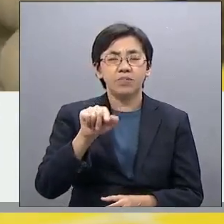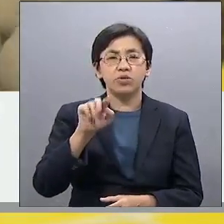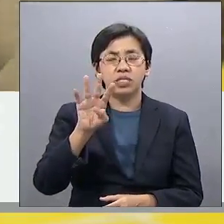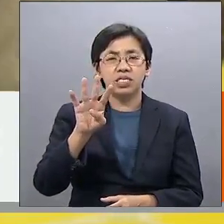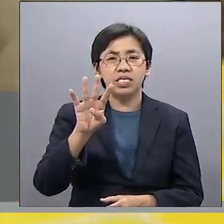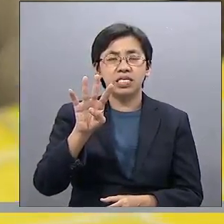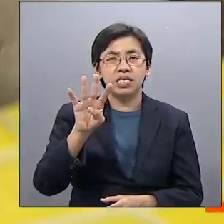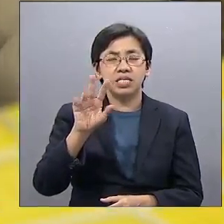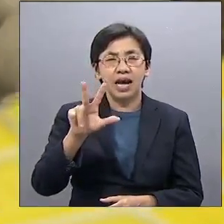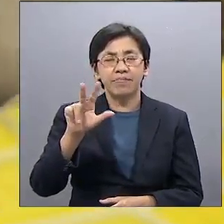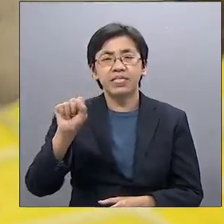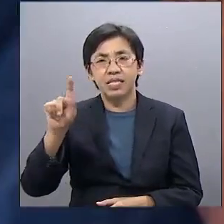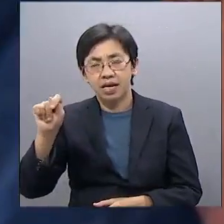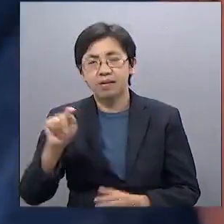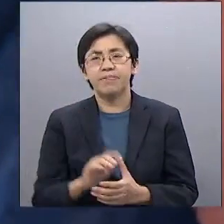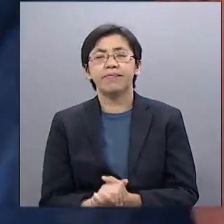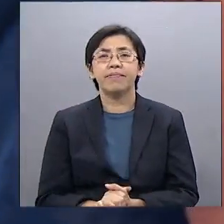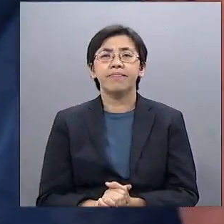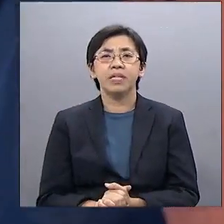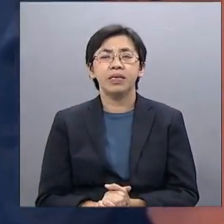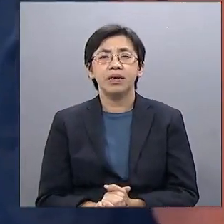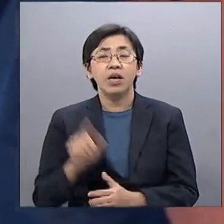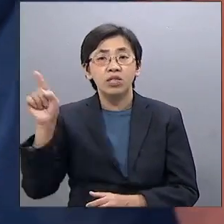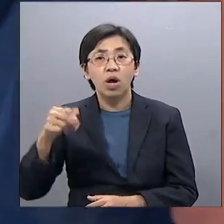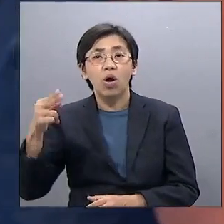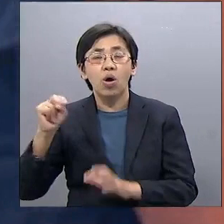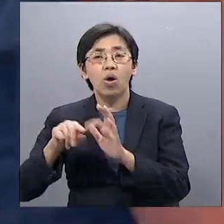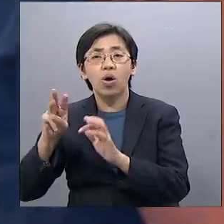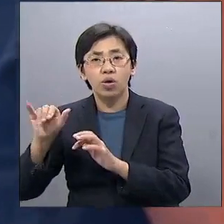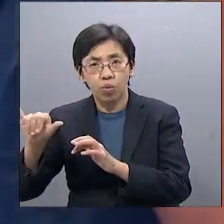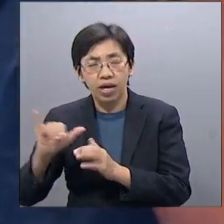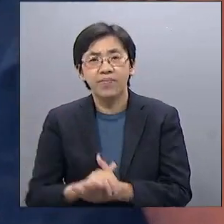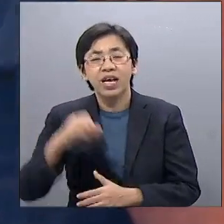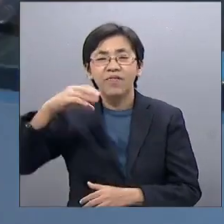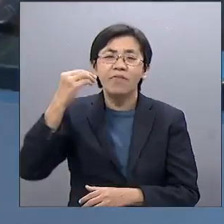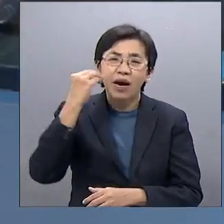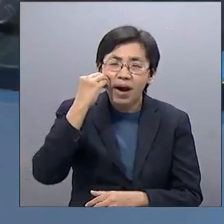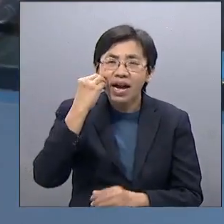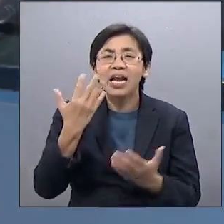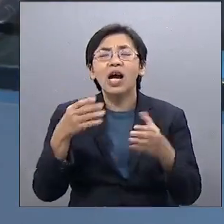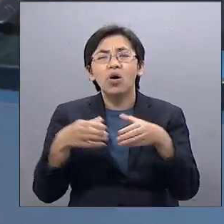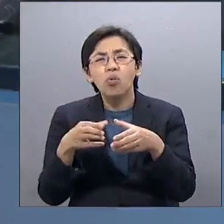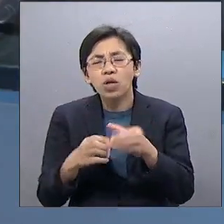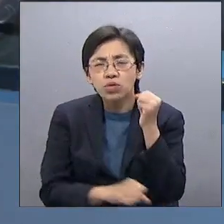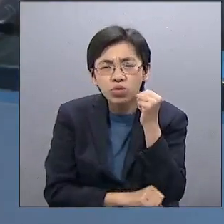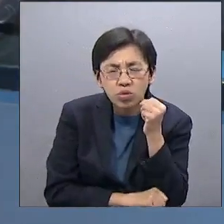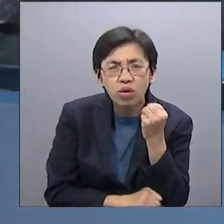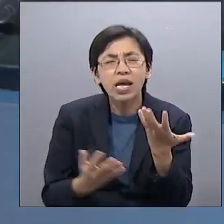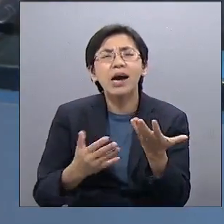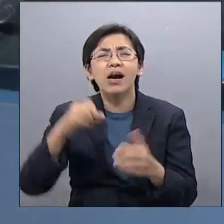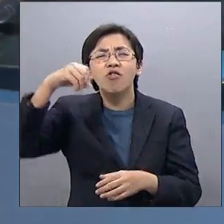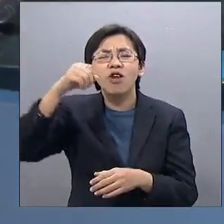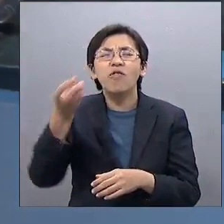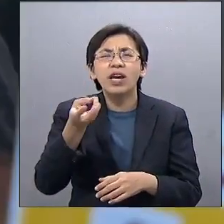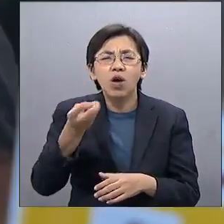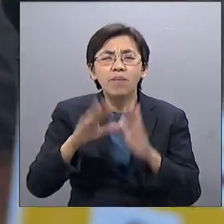93.3สตางค์ต่อหน่วยสำหรับผู้ใช้ไฟฟ้าบ้านที่อยู่อาศัยกลุ่มเปราะบางที่มีการใช้ไฟฟ้าไม่เกิน